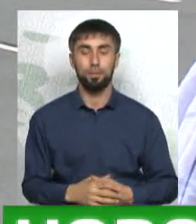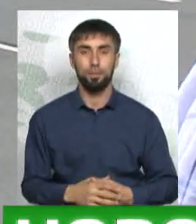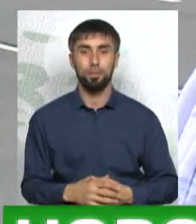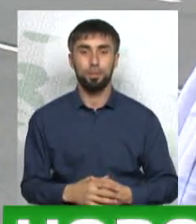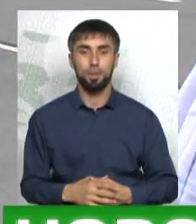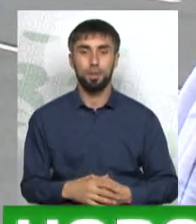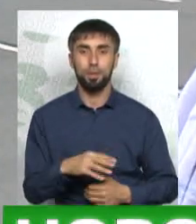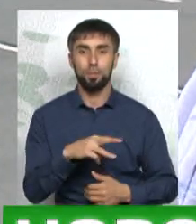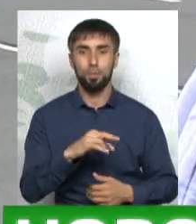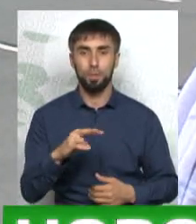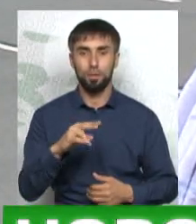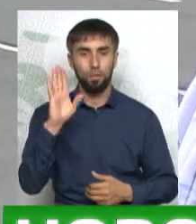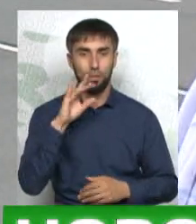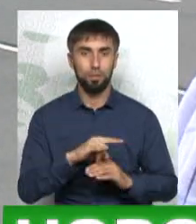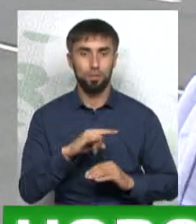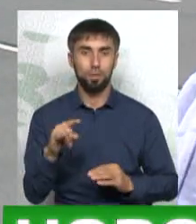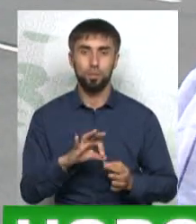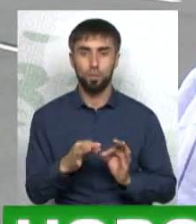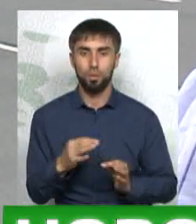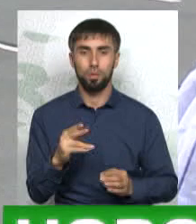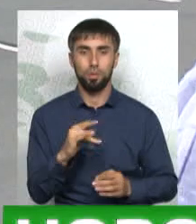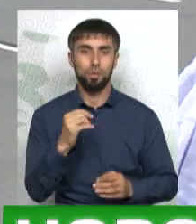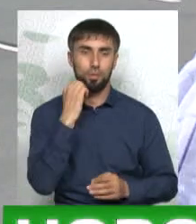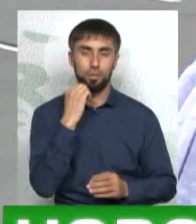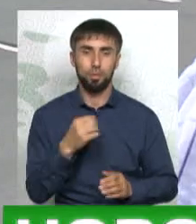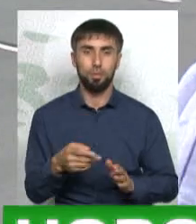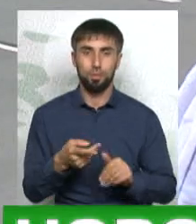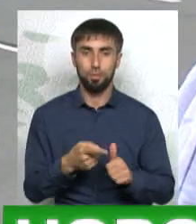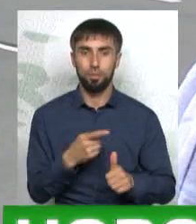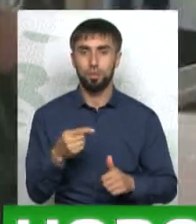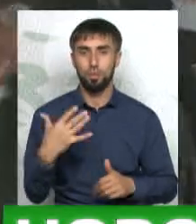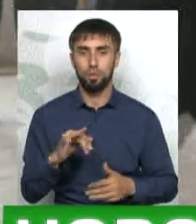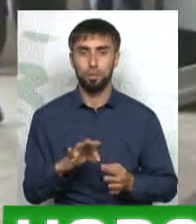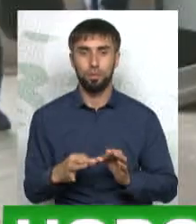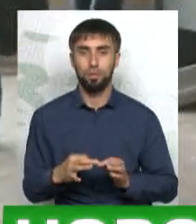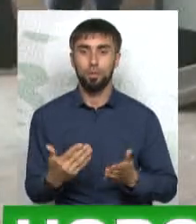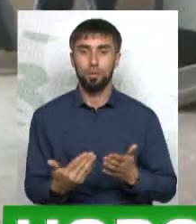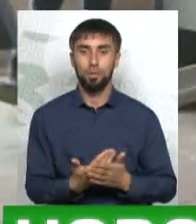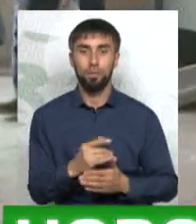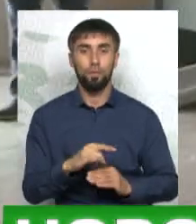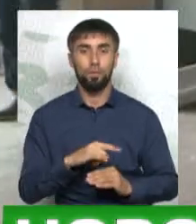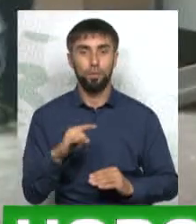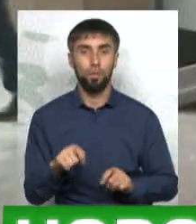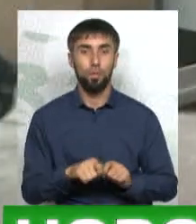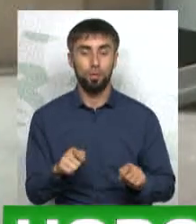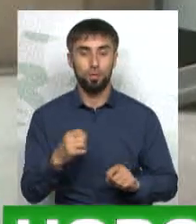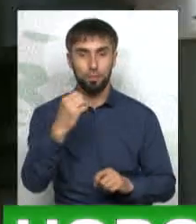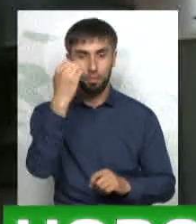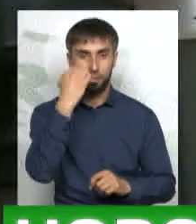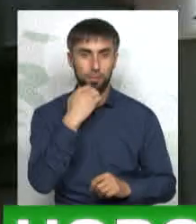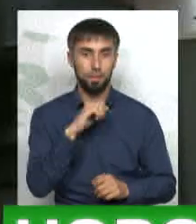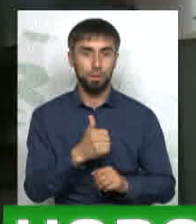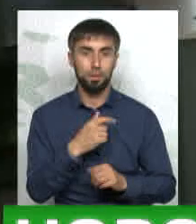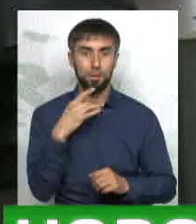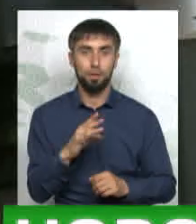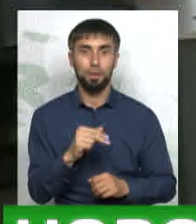Минвод вылетать сложно, или через Москву лететь. Это и дорого, и сложно. Новые авиарейсы открылись благодаря главе